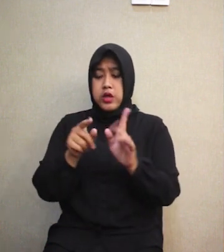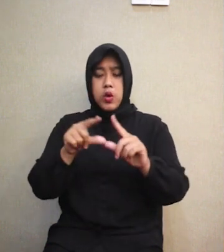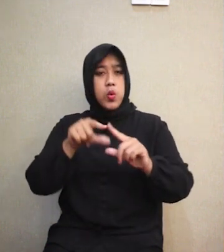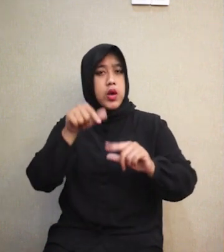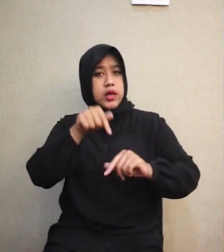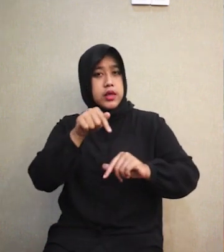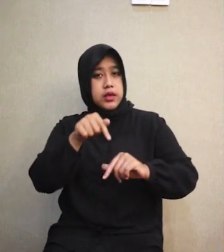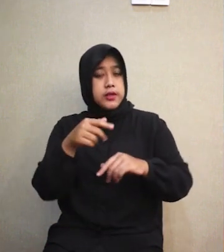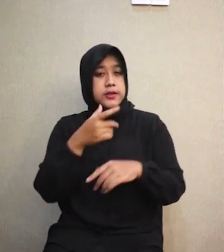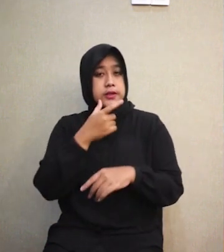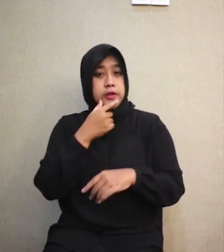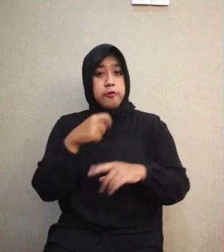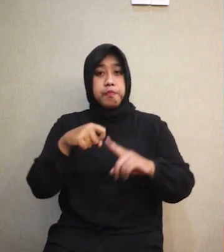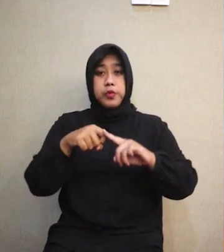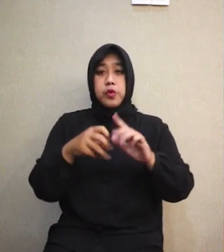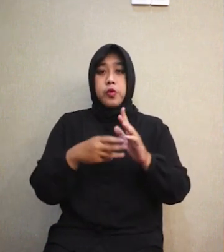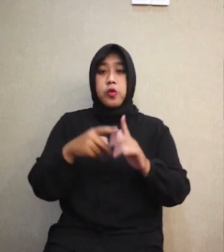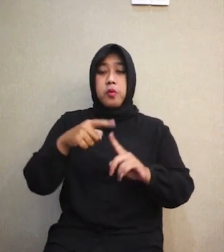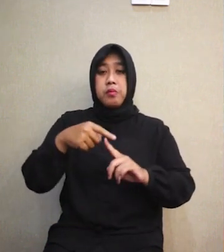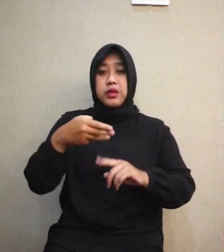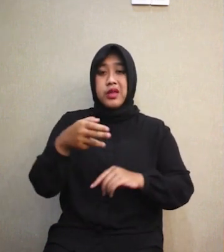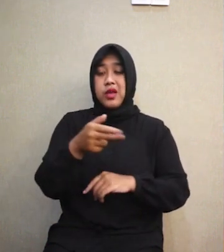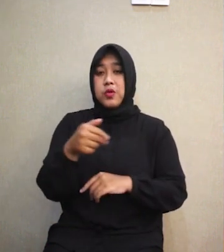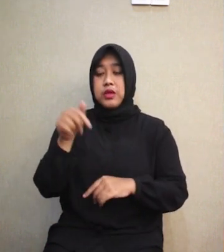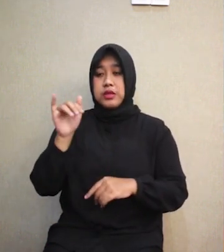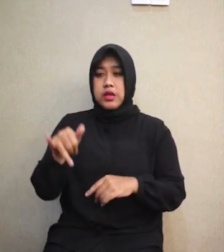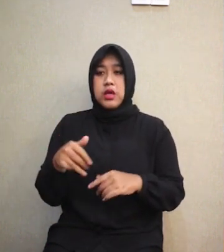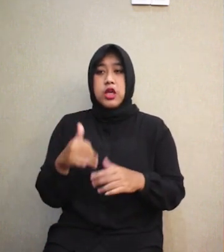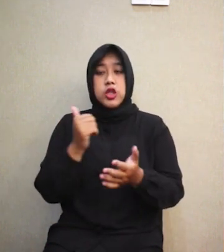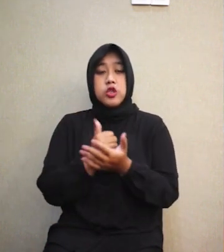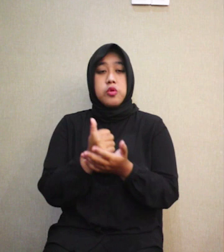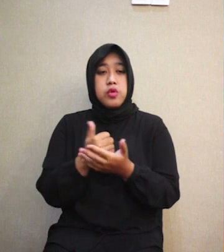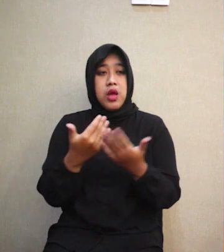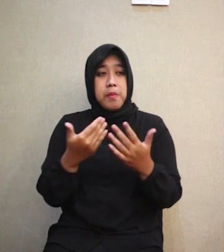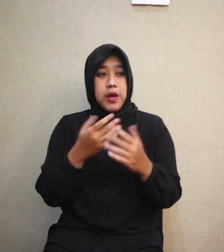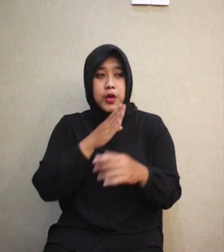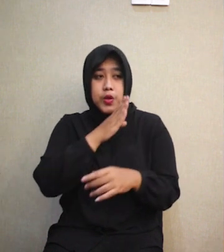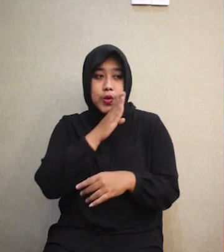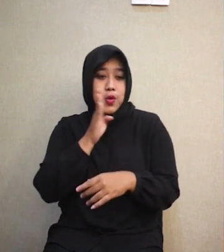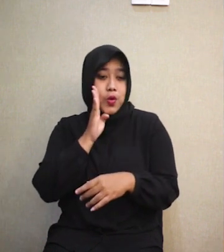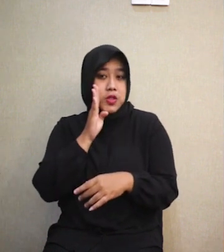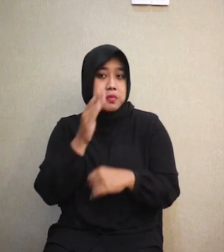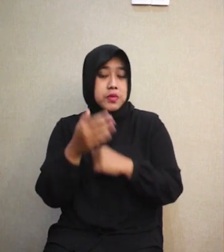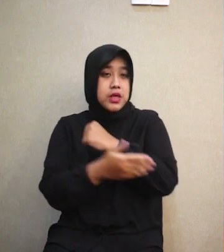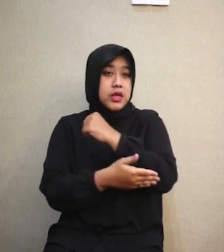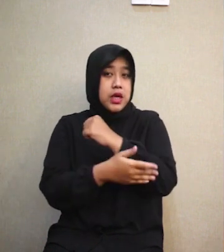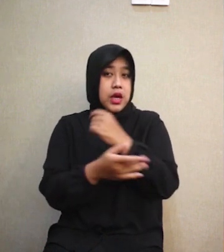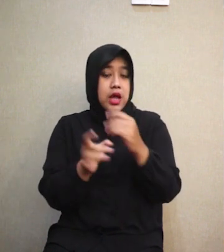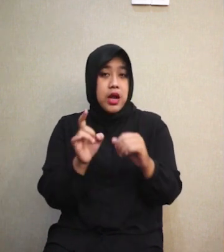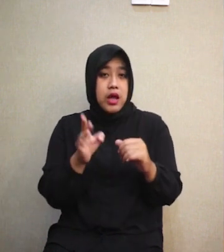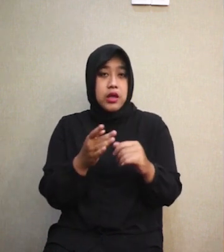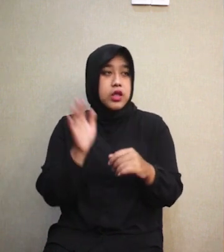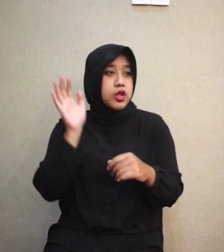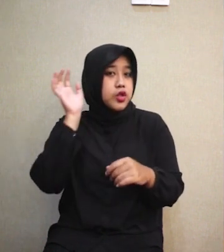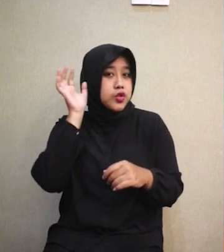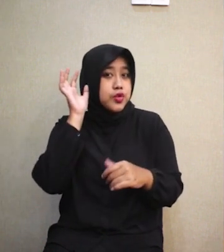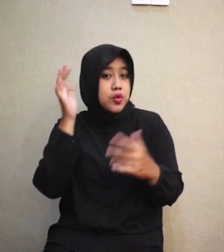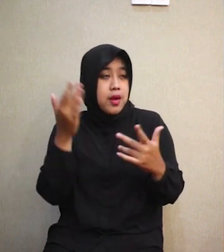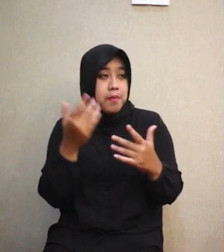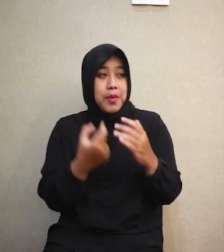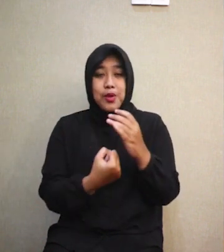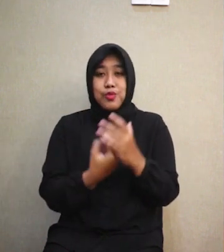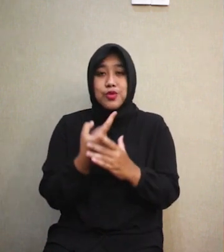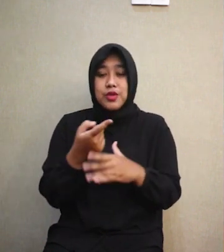dari komite Indonesia gitu apa yang dijulitin dari negara lain Isu apa sih yang kemudian dimunculkan